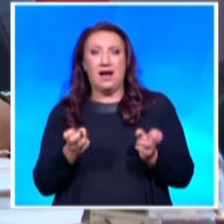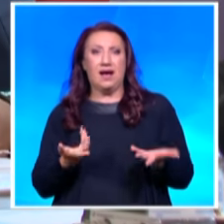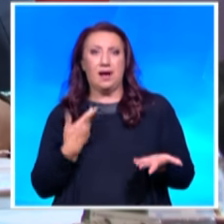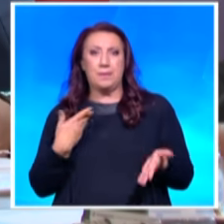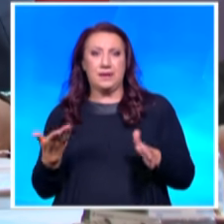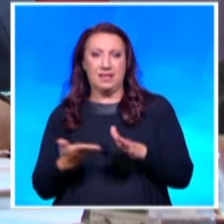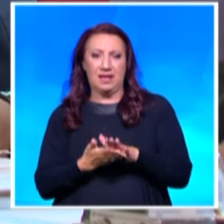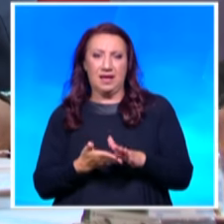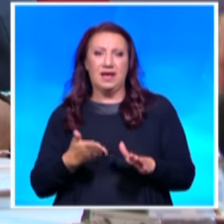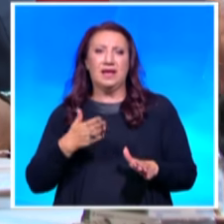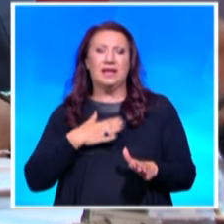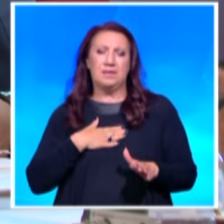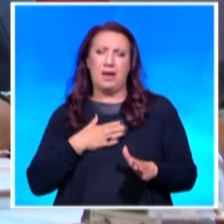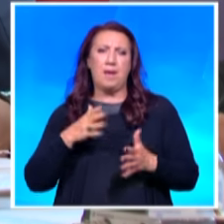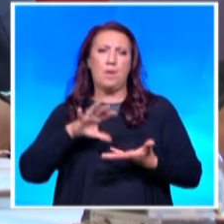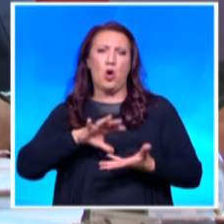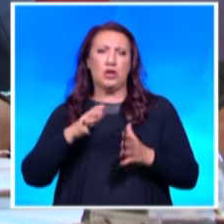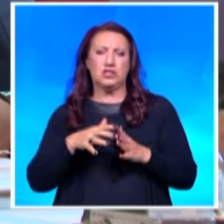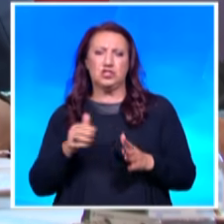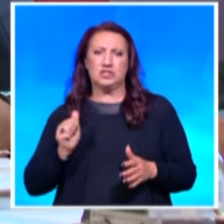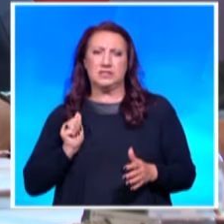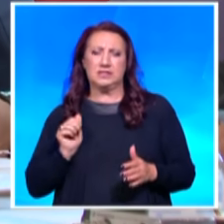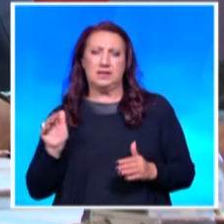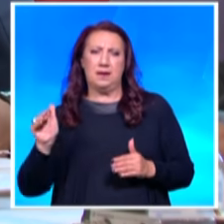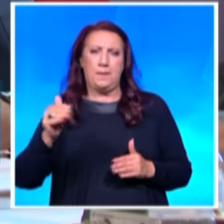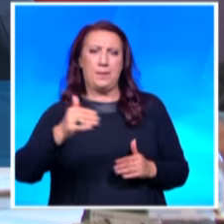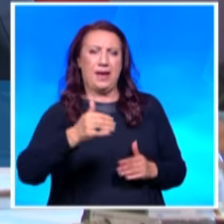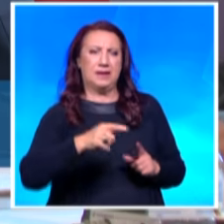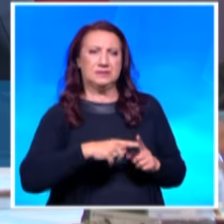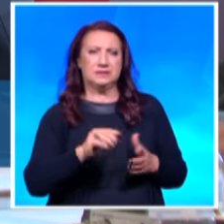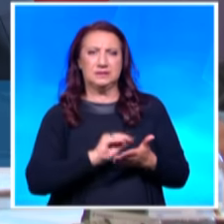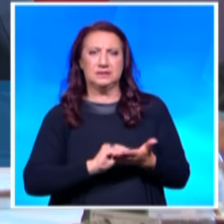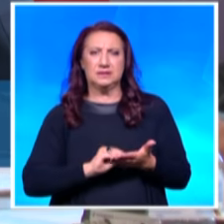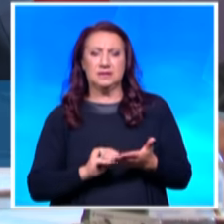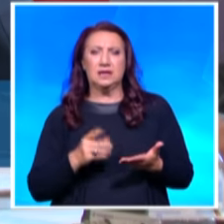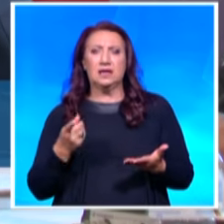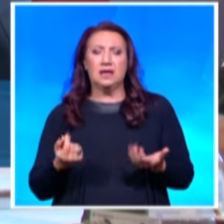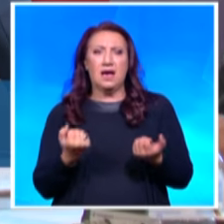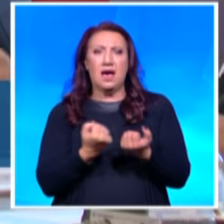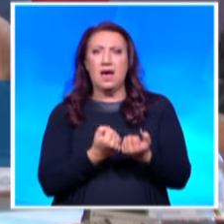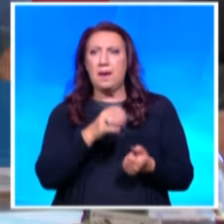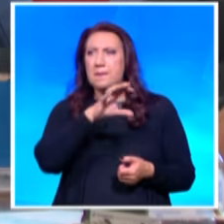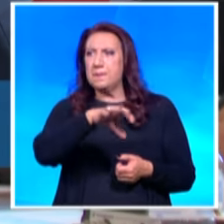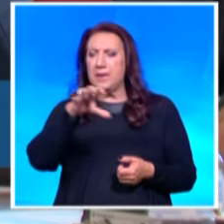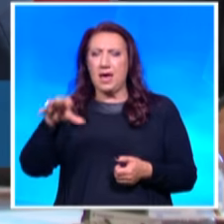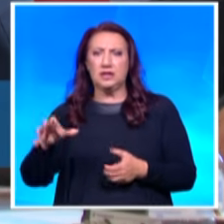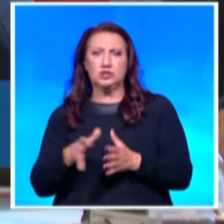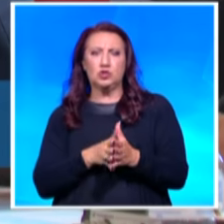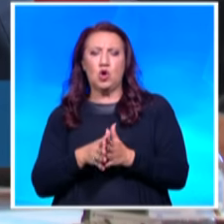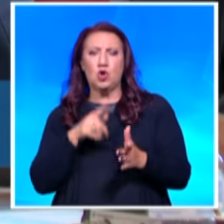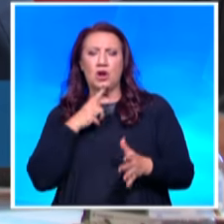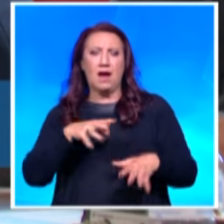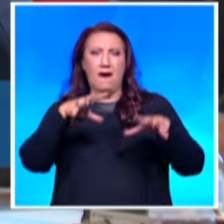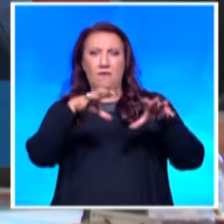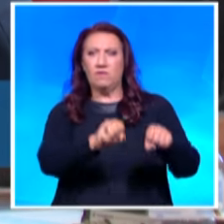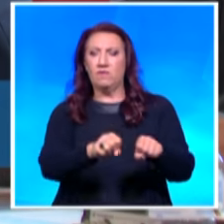политически чадъри. Те са административни чадъри. Те са довели до едно феодализиране на местната общност. Там, където